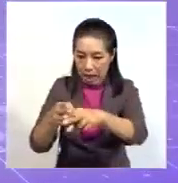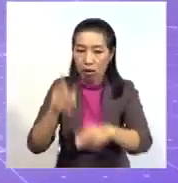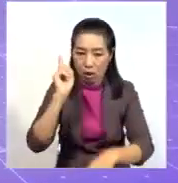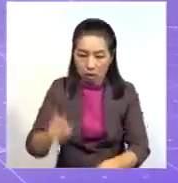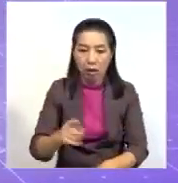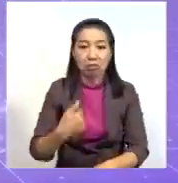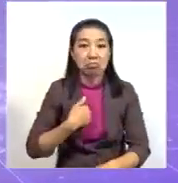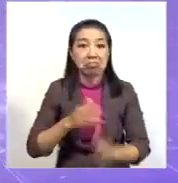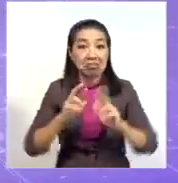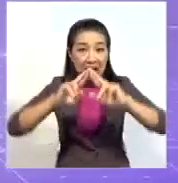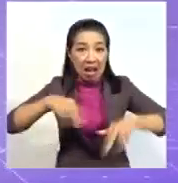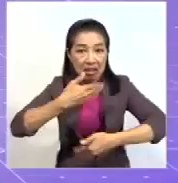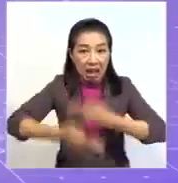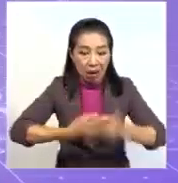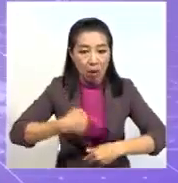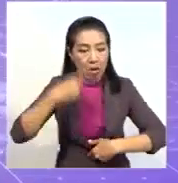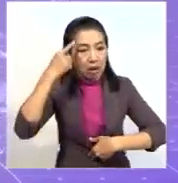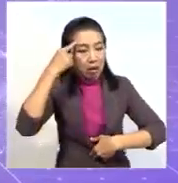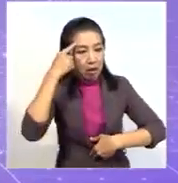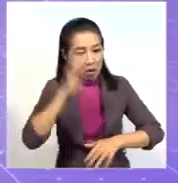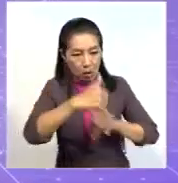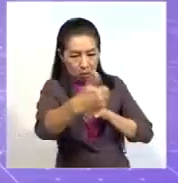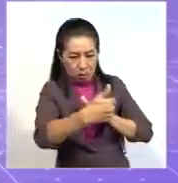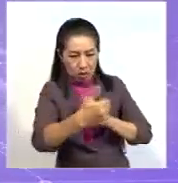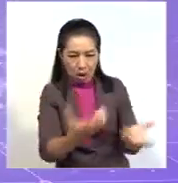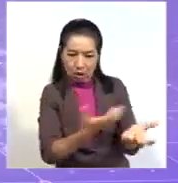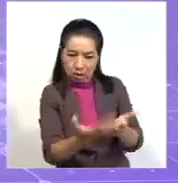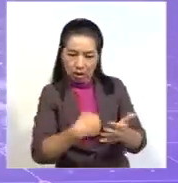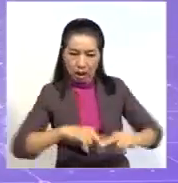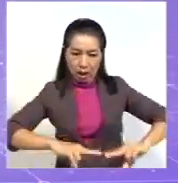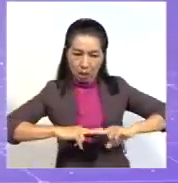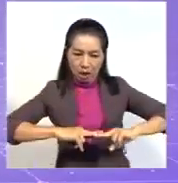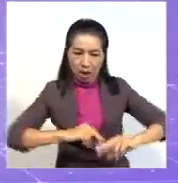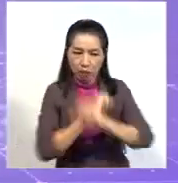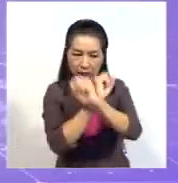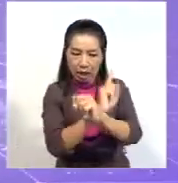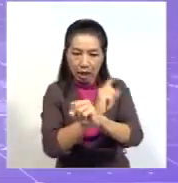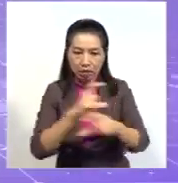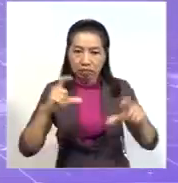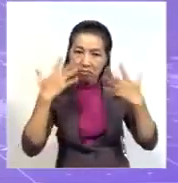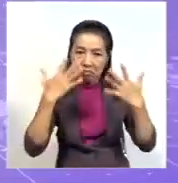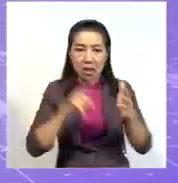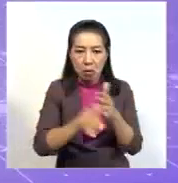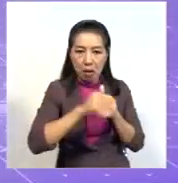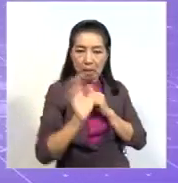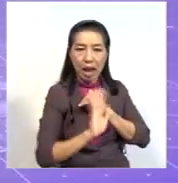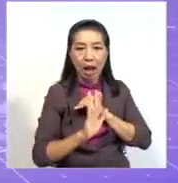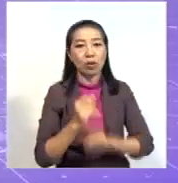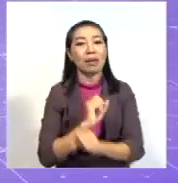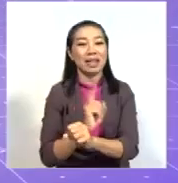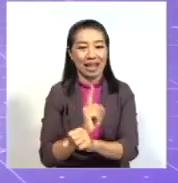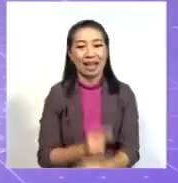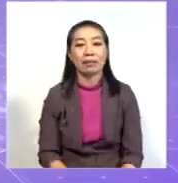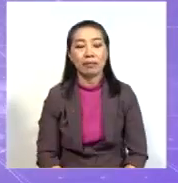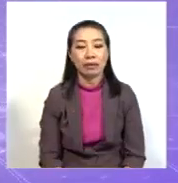ใจด้วย พ่อค้าแม่ค้าก็ต้องรู้ด้วยว่าฉันจะป้องกันโรคอย่างไร ใครจะดูยังไงที่จะทำให้เรานั้นมีความปลอดภัยมากที่สุดนะคะ